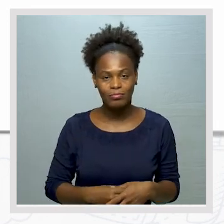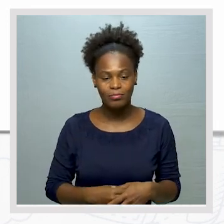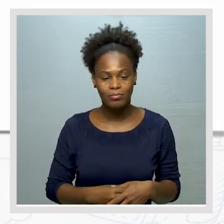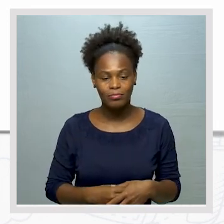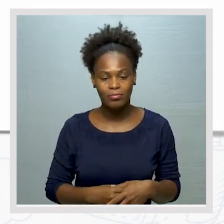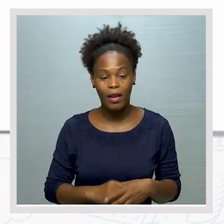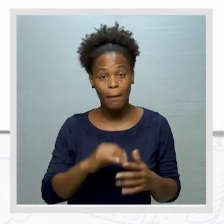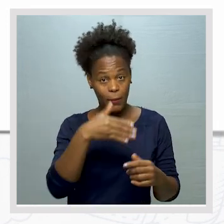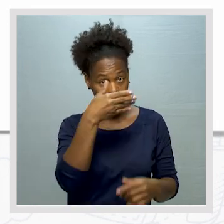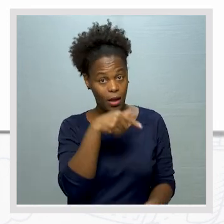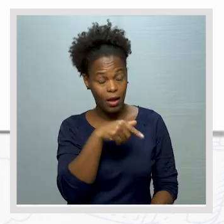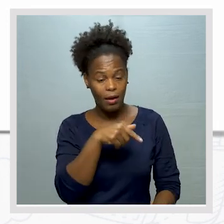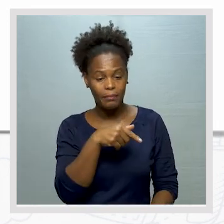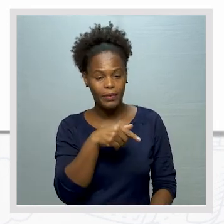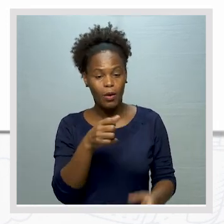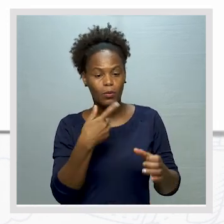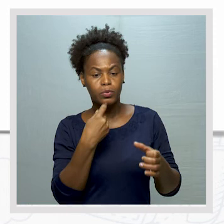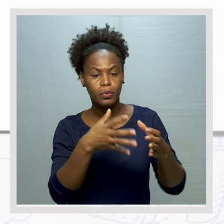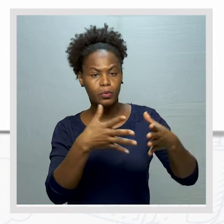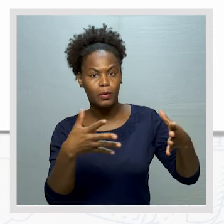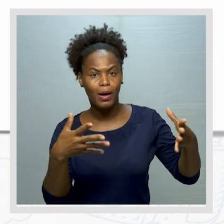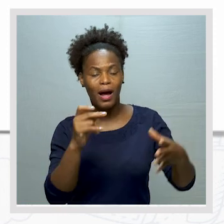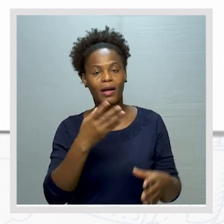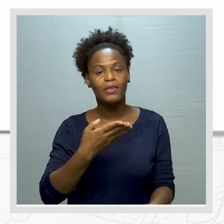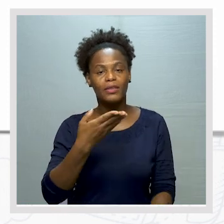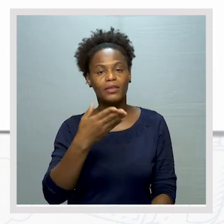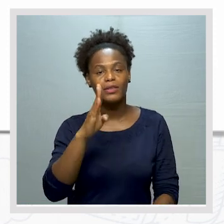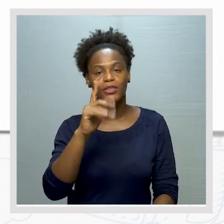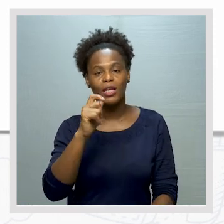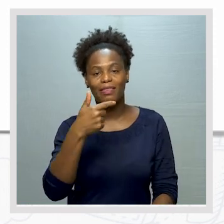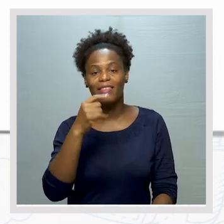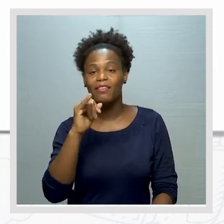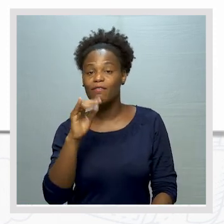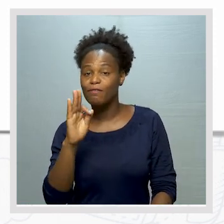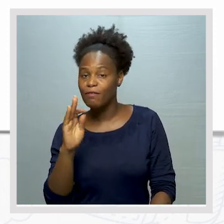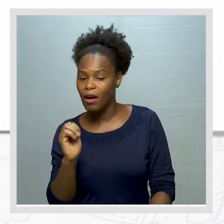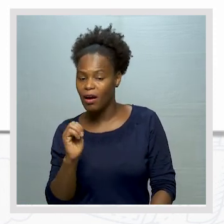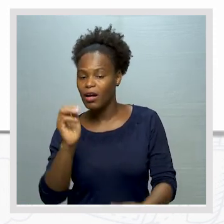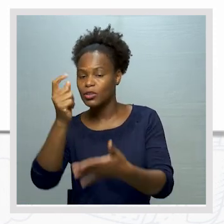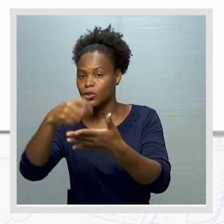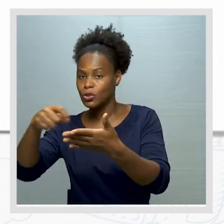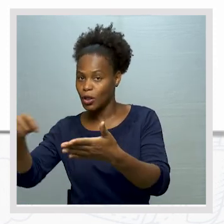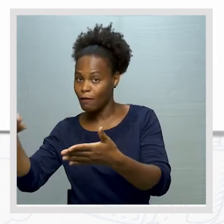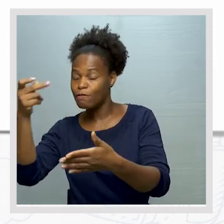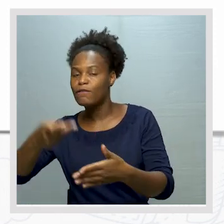En premier, la majorité des adjectifs se place